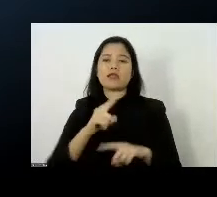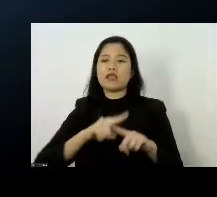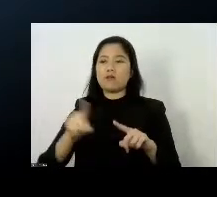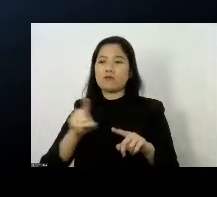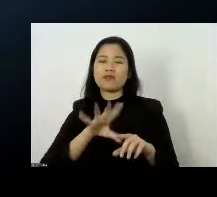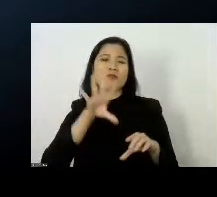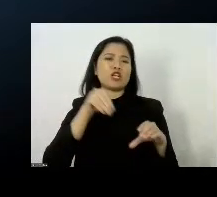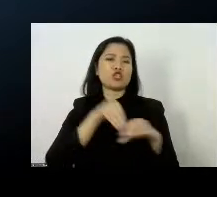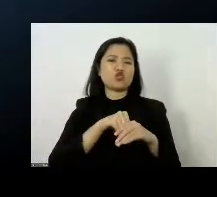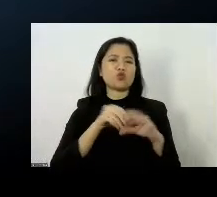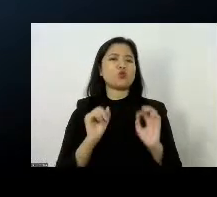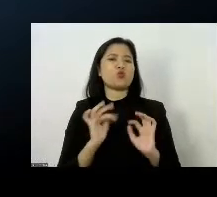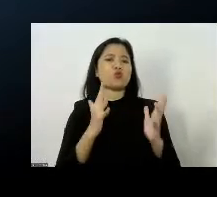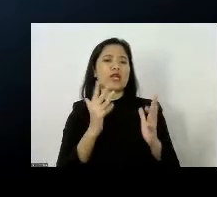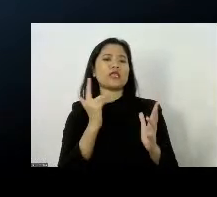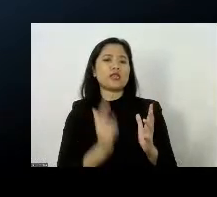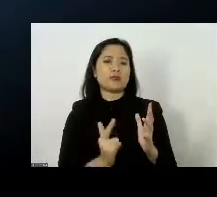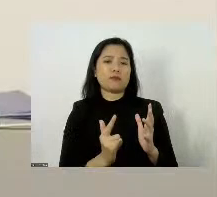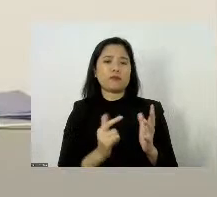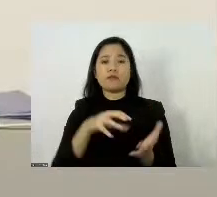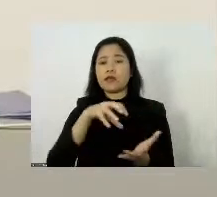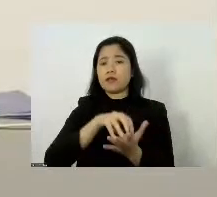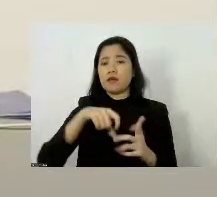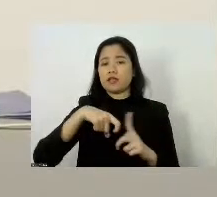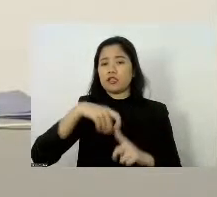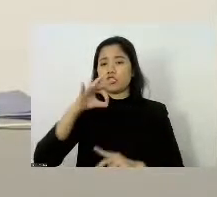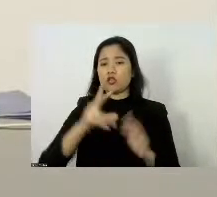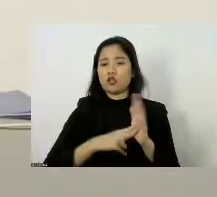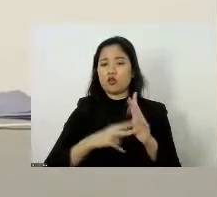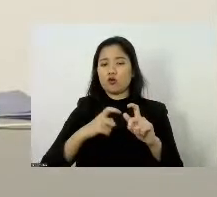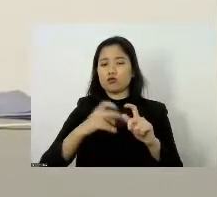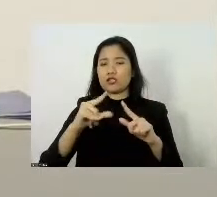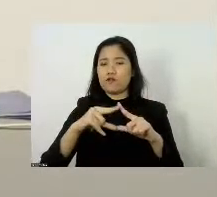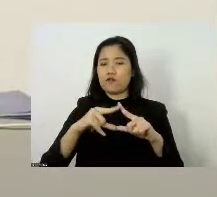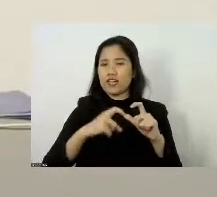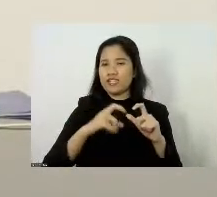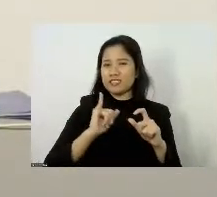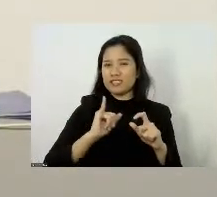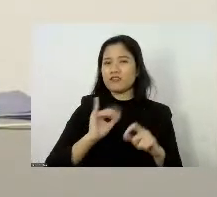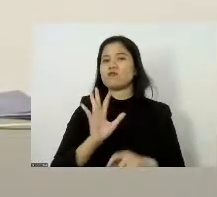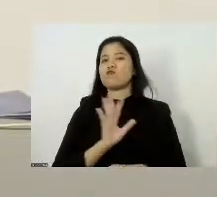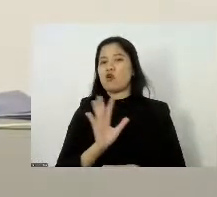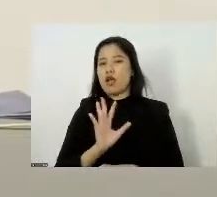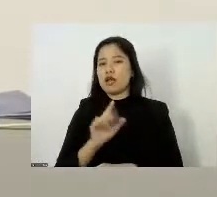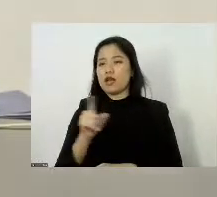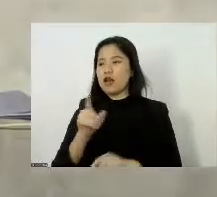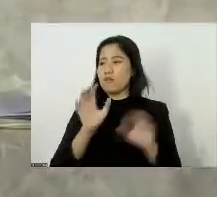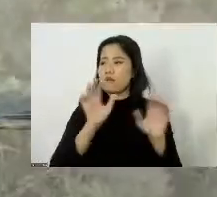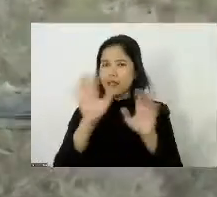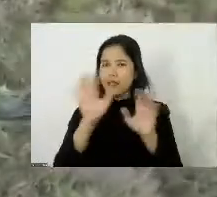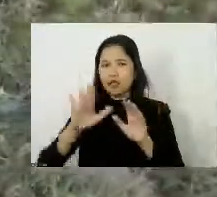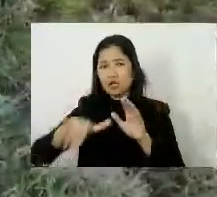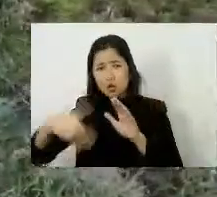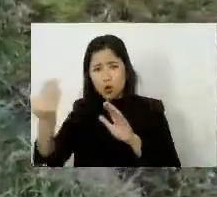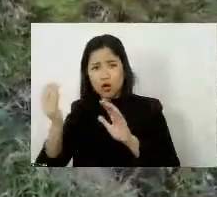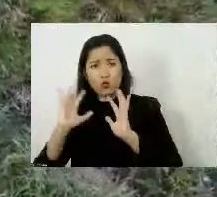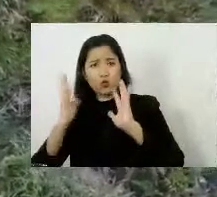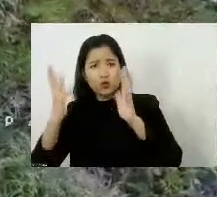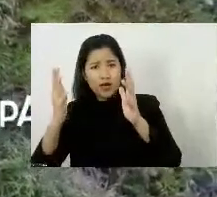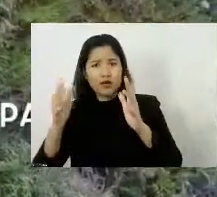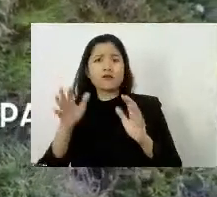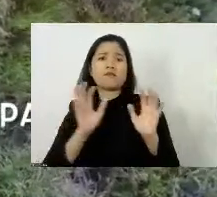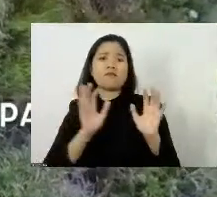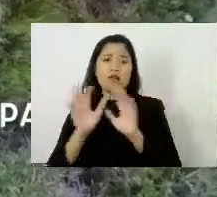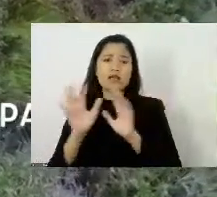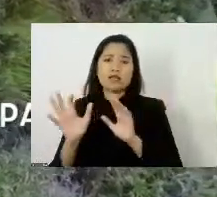kawasan hutan tapi juga banyak justru di luar kawasan hutan di apel apel yang lebih